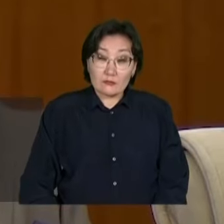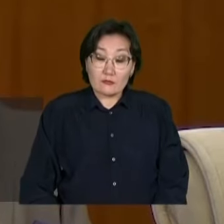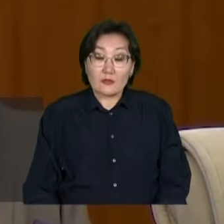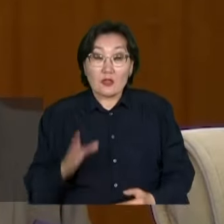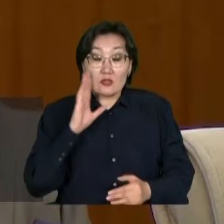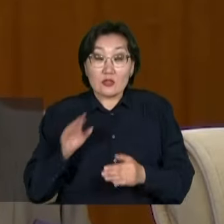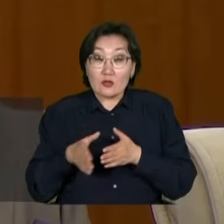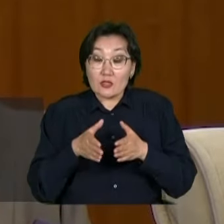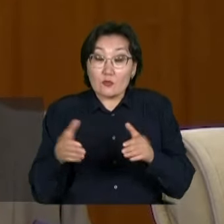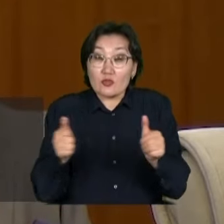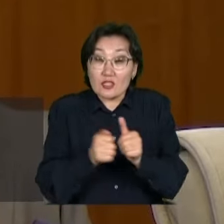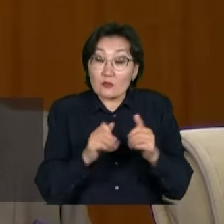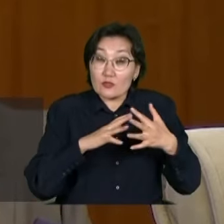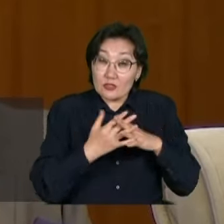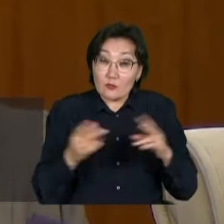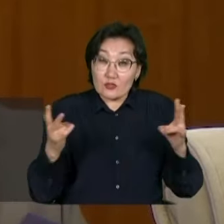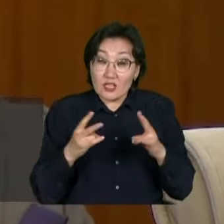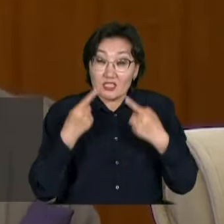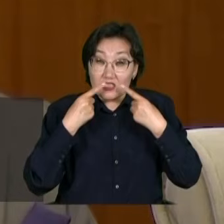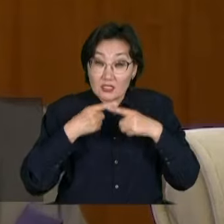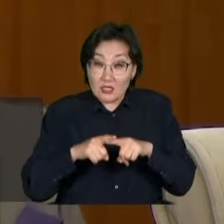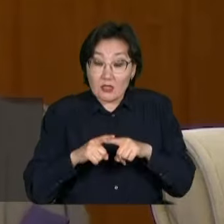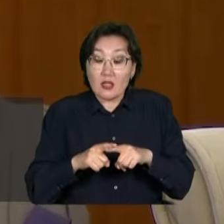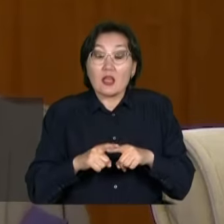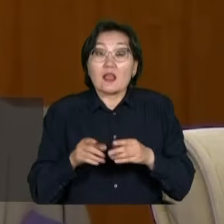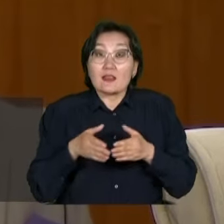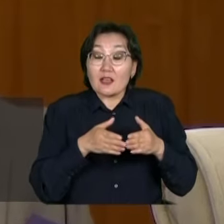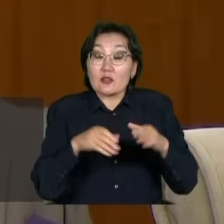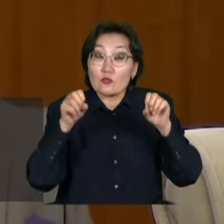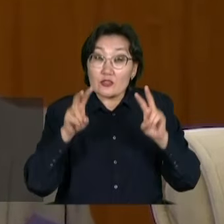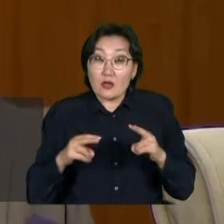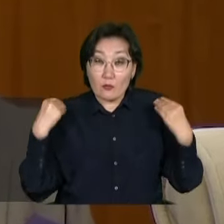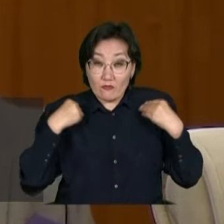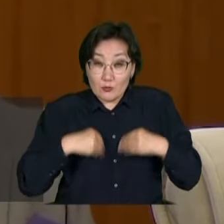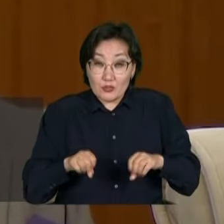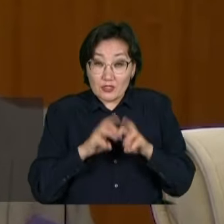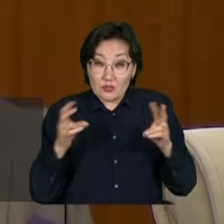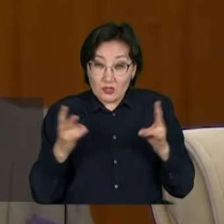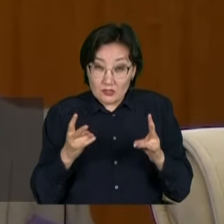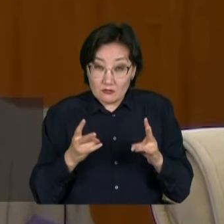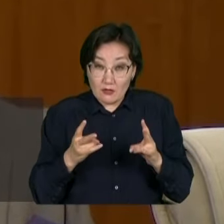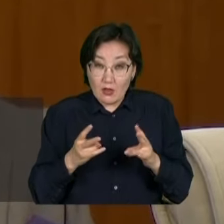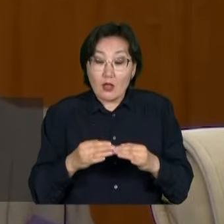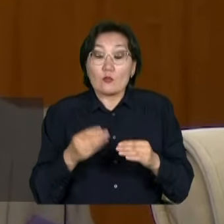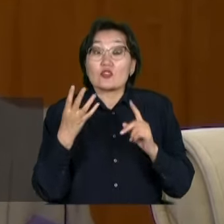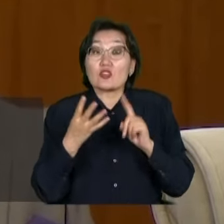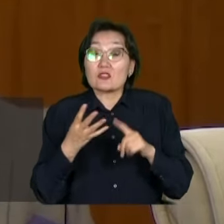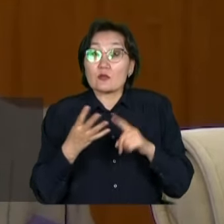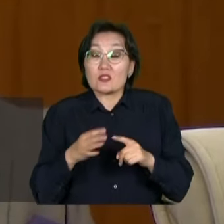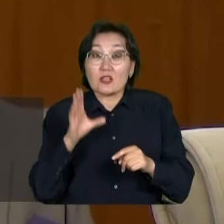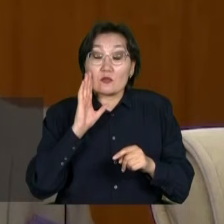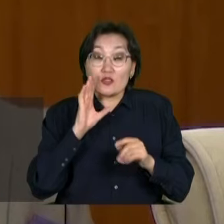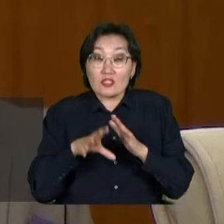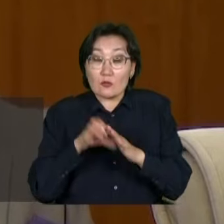Өзен көлге жақын орналасқан ауылдарды қажетті техника, қайық және арнайы формалармен қамтамасыз ету. Төртіншіден,